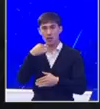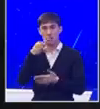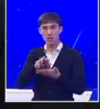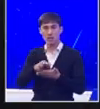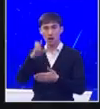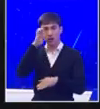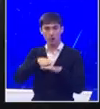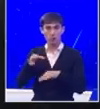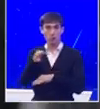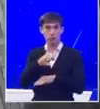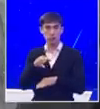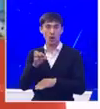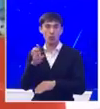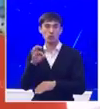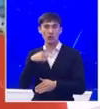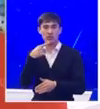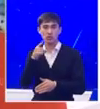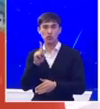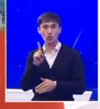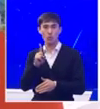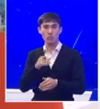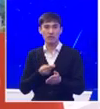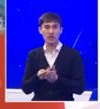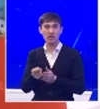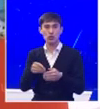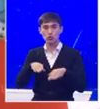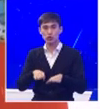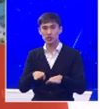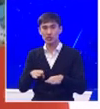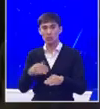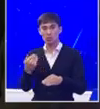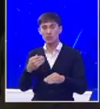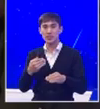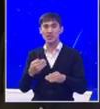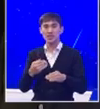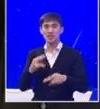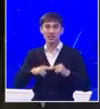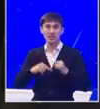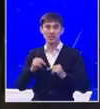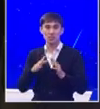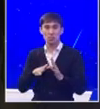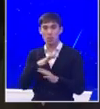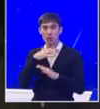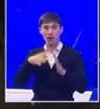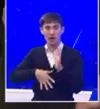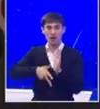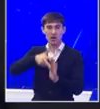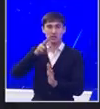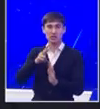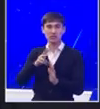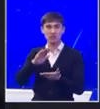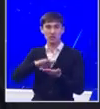области. Также Канат Бузумбаев подчеркнул, что при выделении участков под строительство многоэтажного массива необходимо заключать